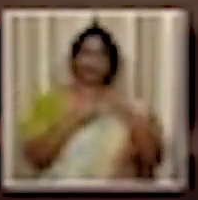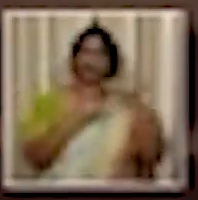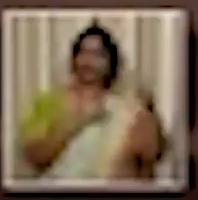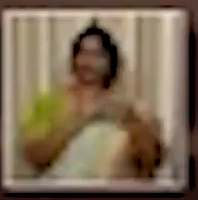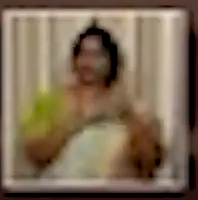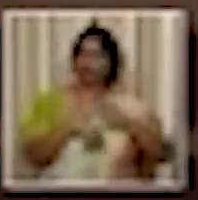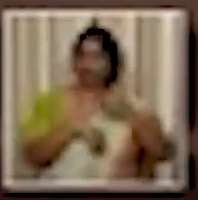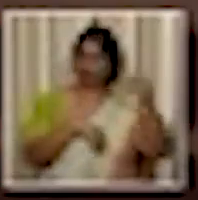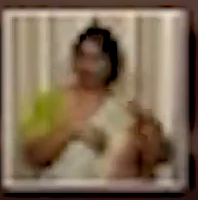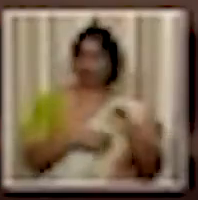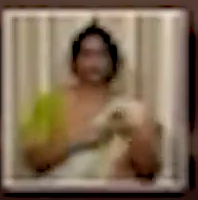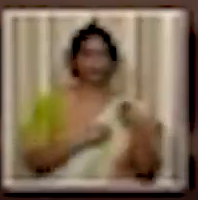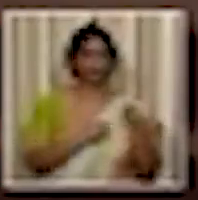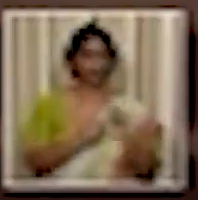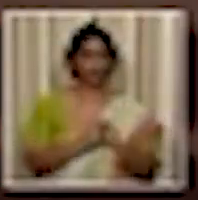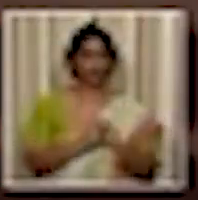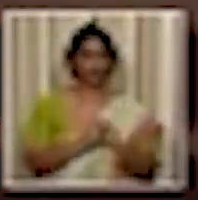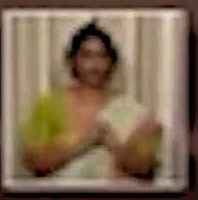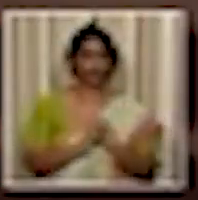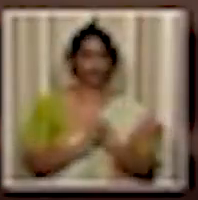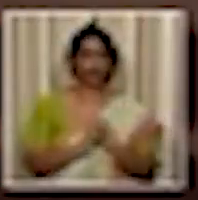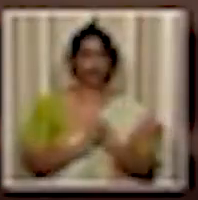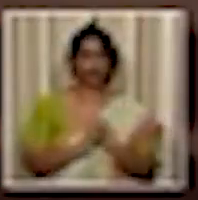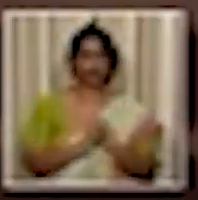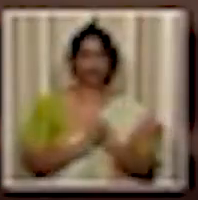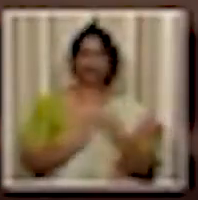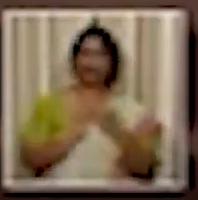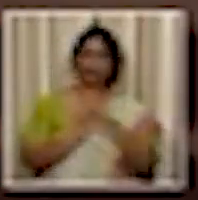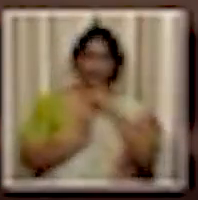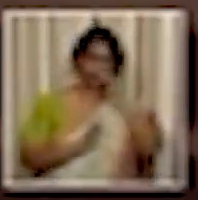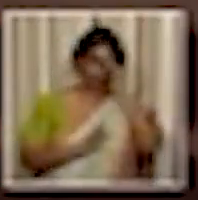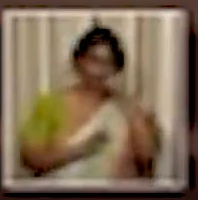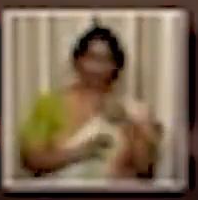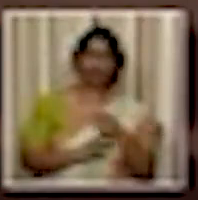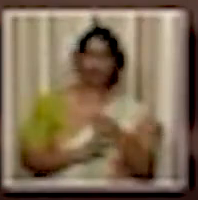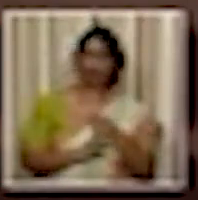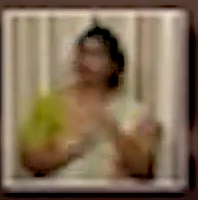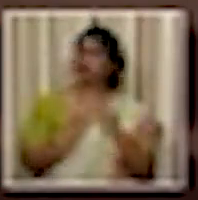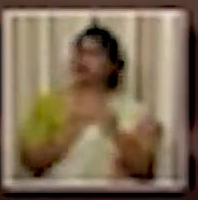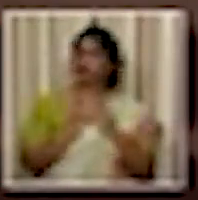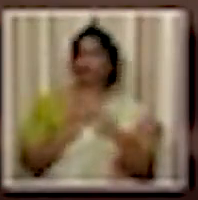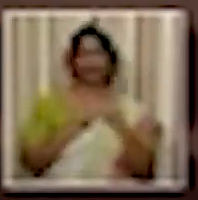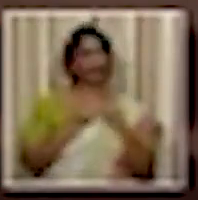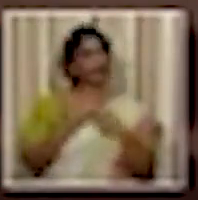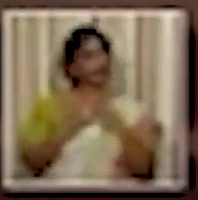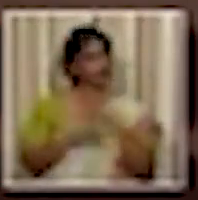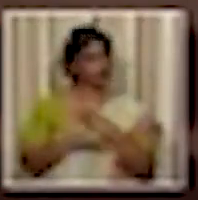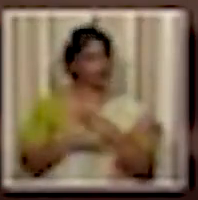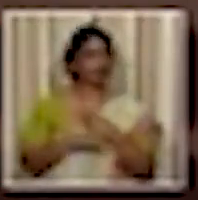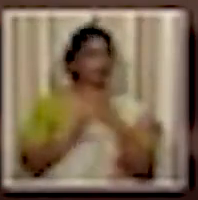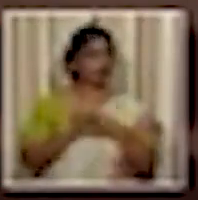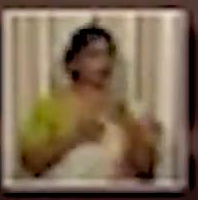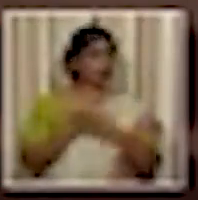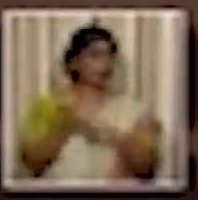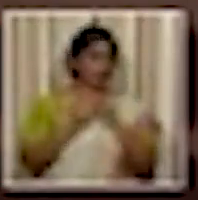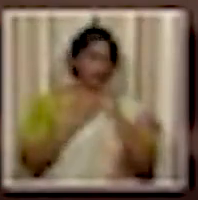එන කාල සීමාවෙදී. කොමාරි ගරු කථානායකතුමානි, ජාතික නිවාස සංවර්ධන අධිකාරියේ වාර්තාවලට